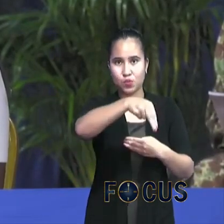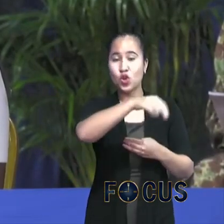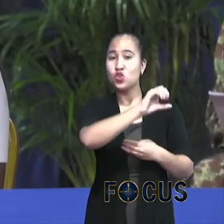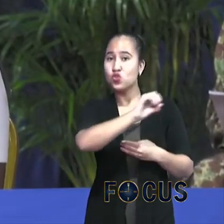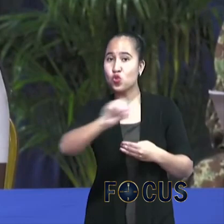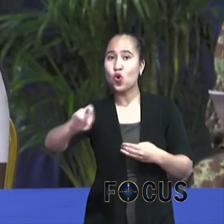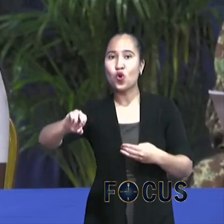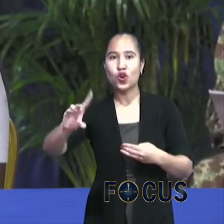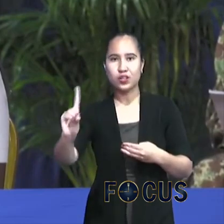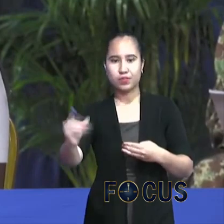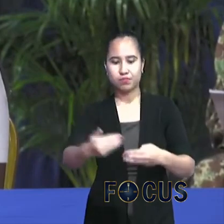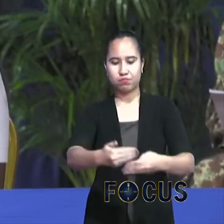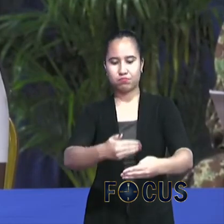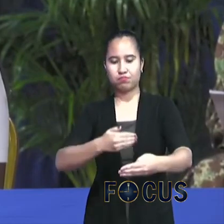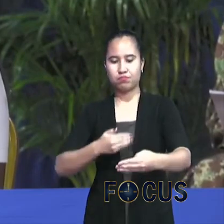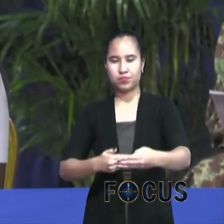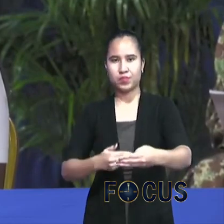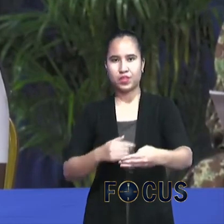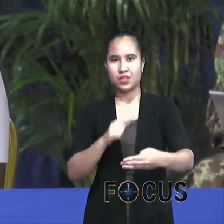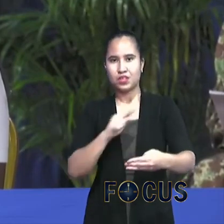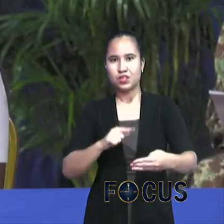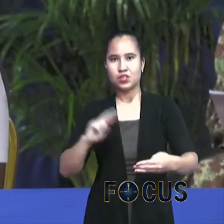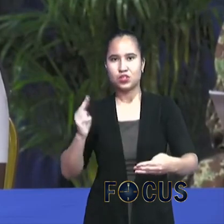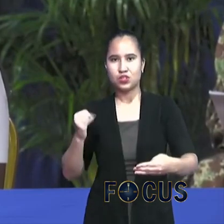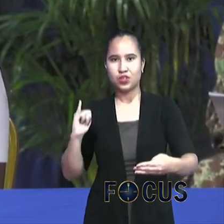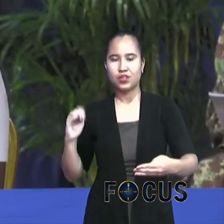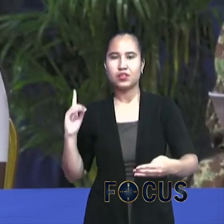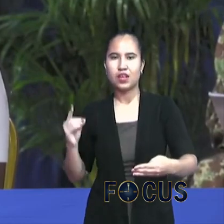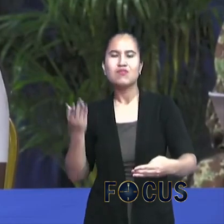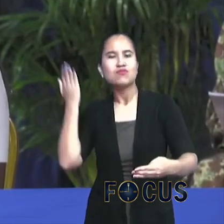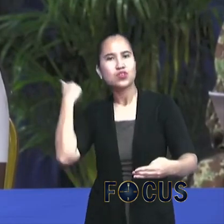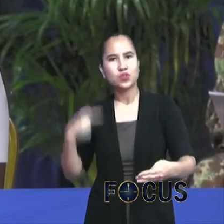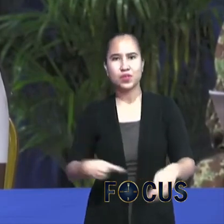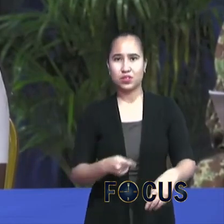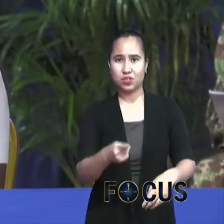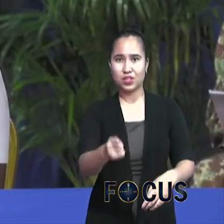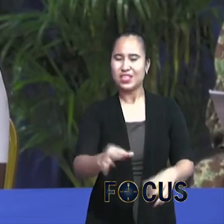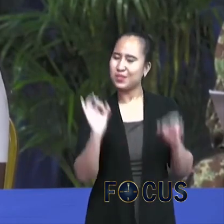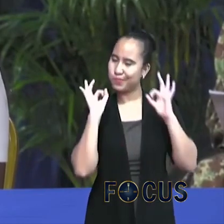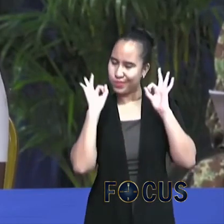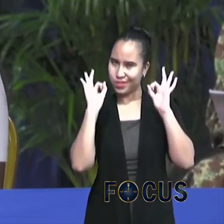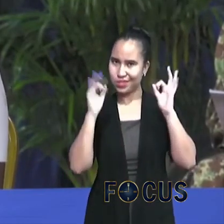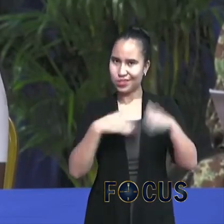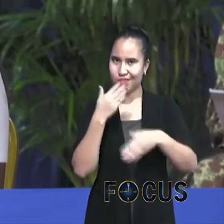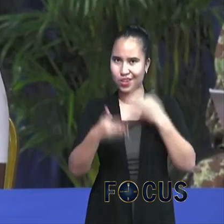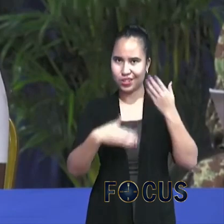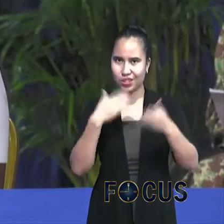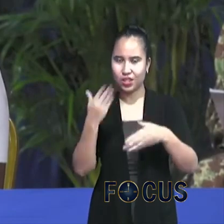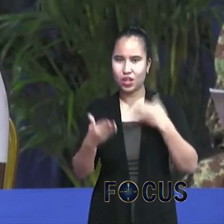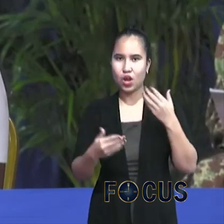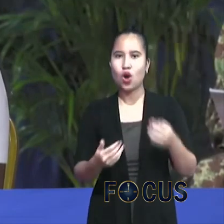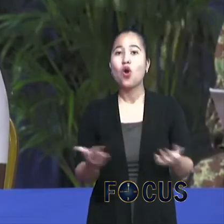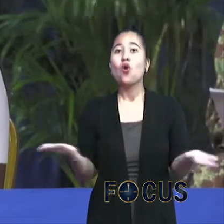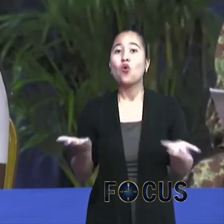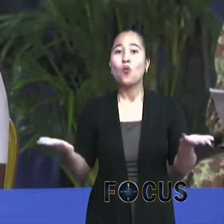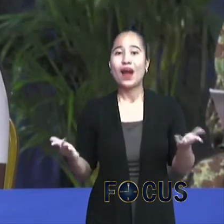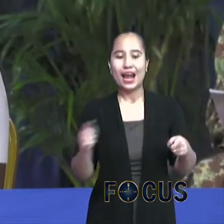En vorige week donderdag is dus precies uitgelegd waar dus de onzichtbare lijn getrokken